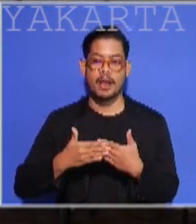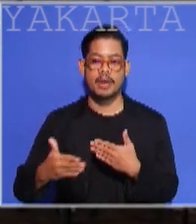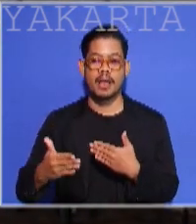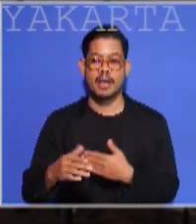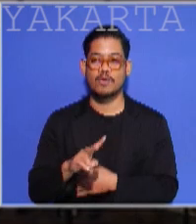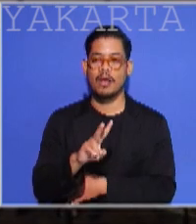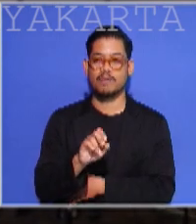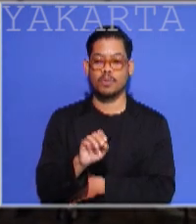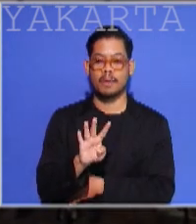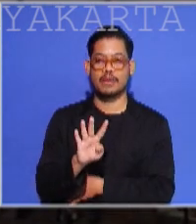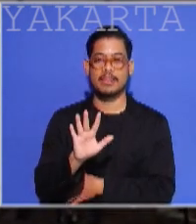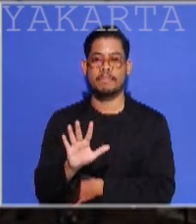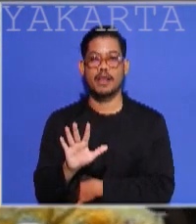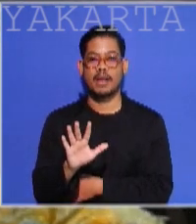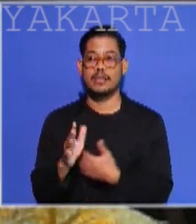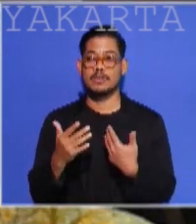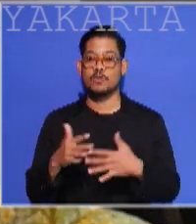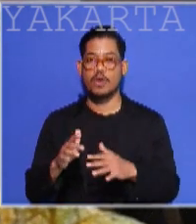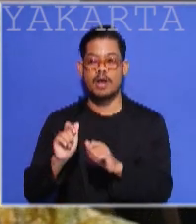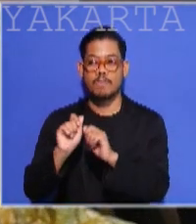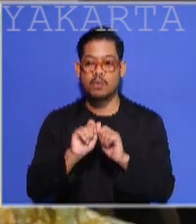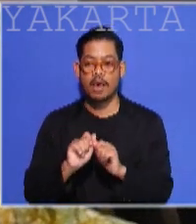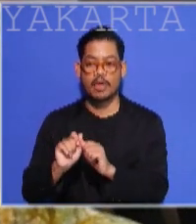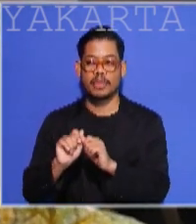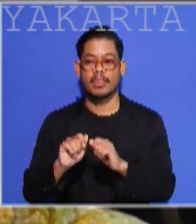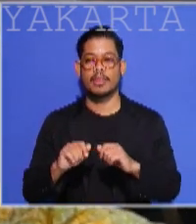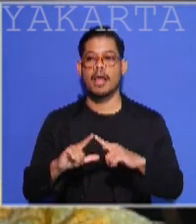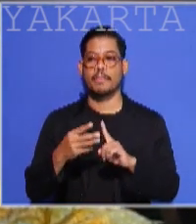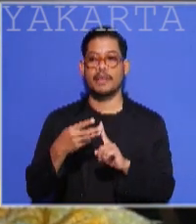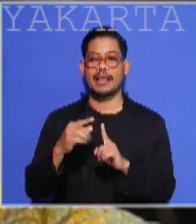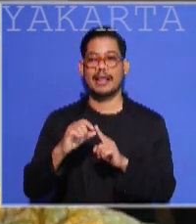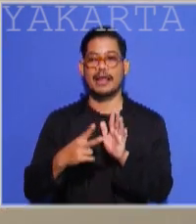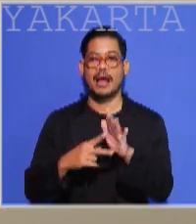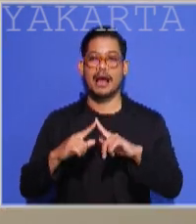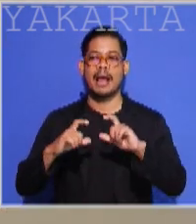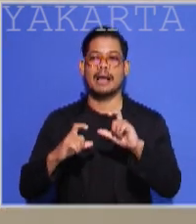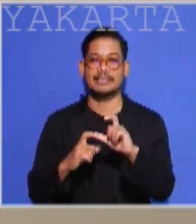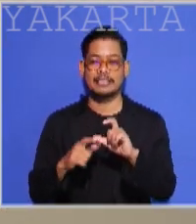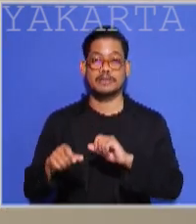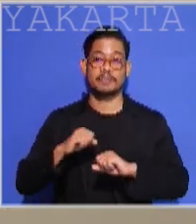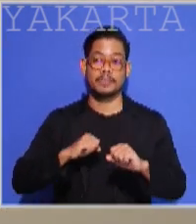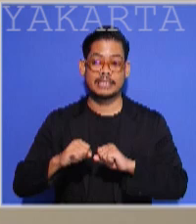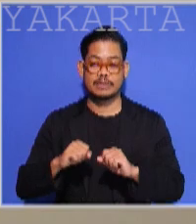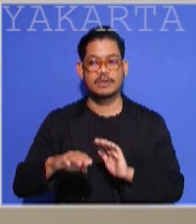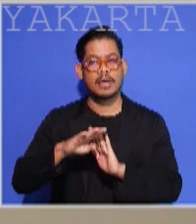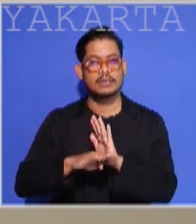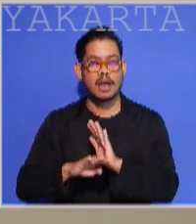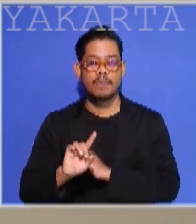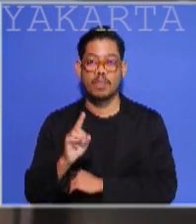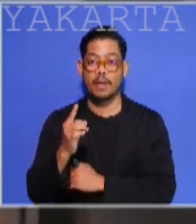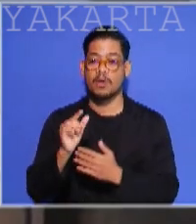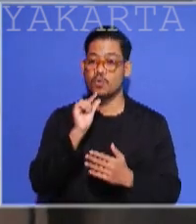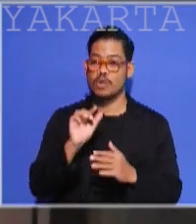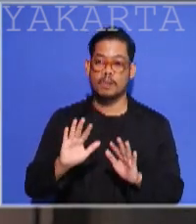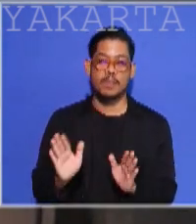2025-245 yang disusunenas misi tersebut menjadi agenda pertama dari total agenda angonesia